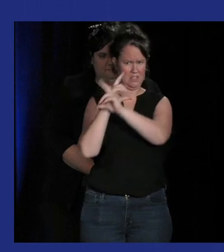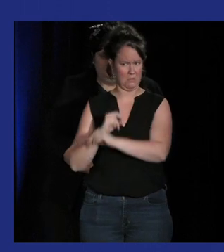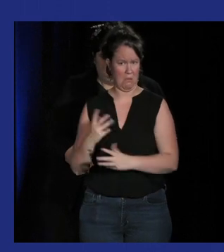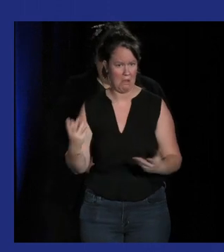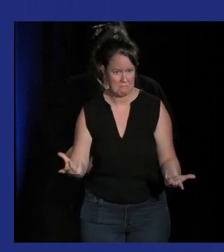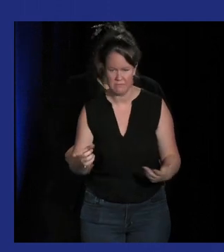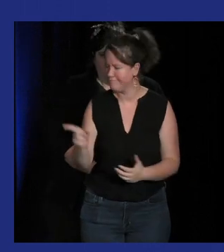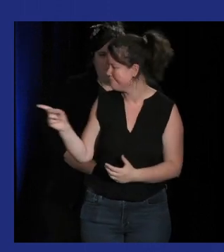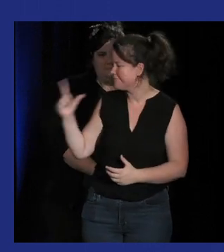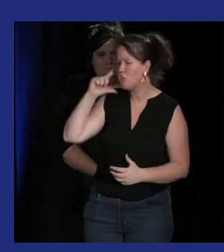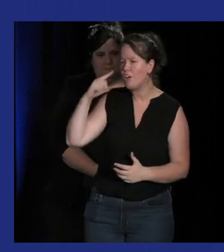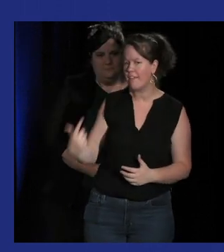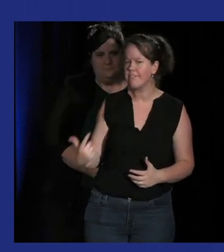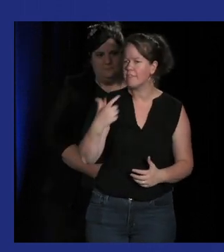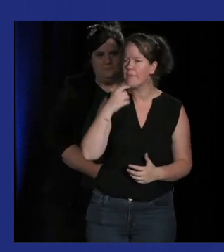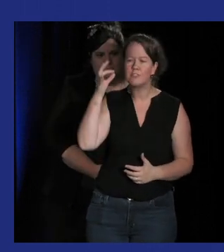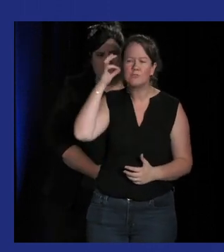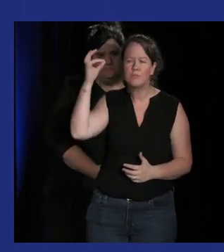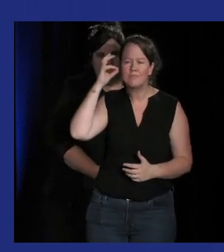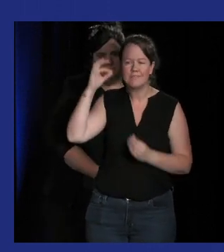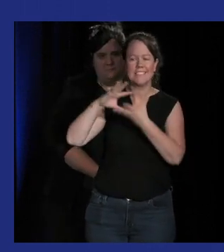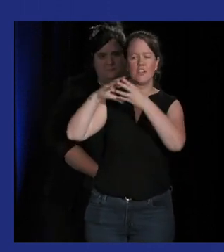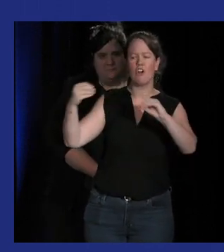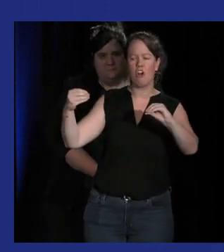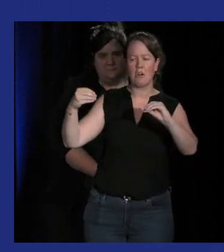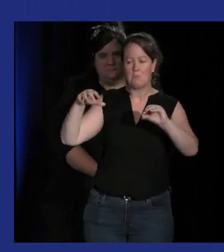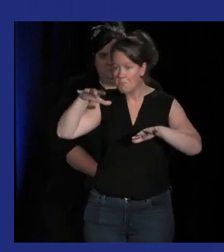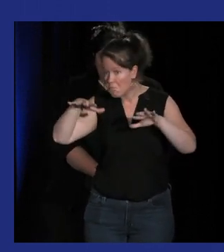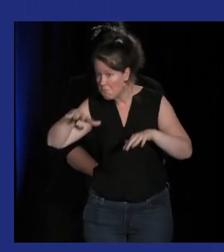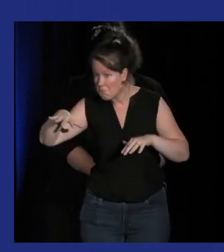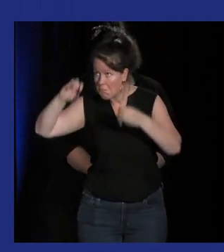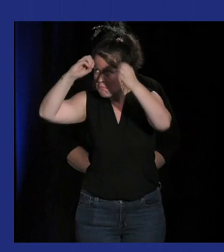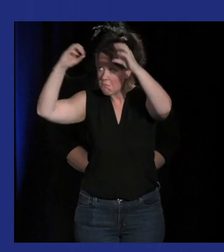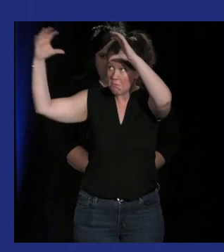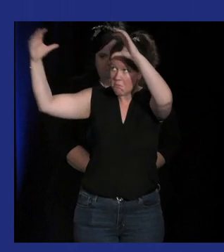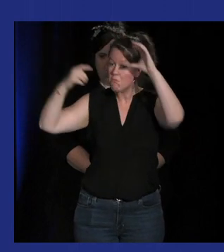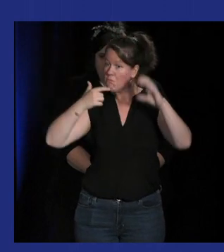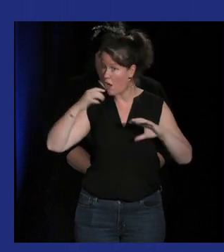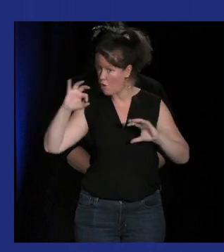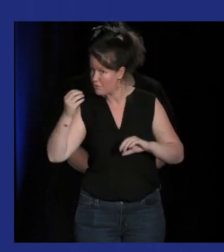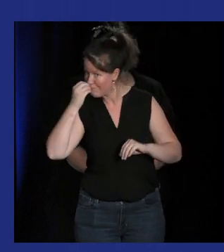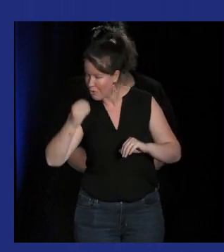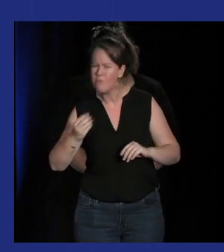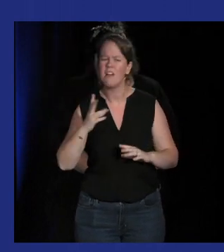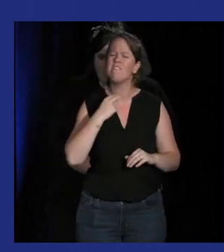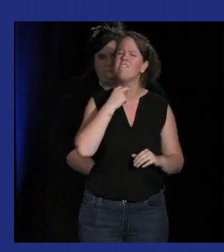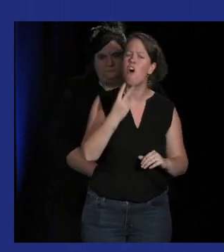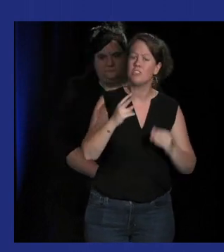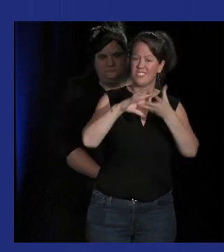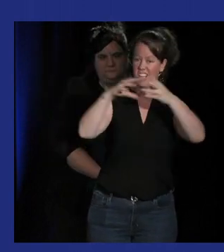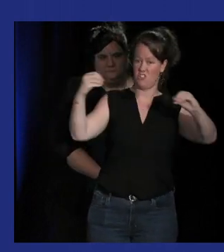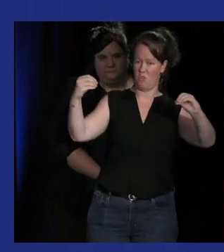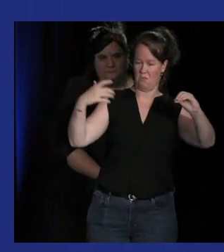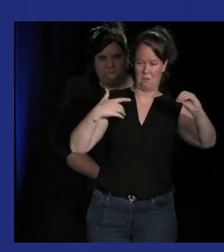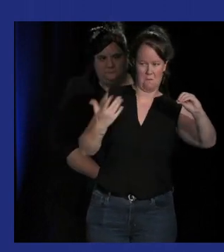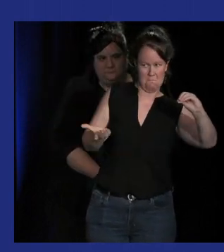tu as commencé à en parler donc sound designer je pense que tout le monde qu'on soit à peu près ce que c'est comme métier par contre Voice designer effectivement c'est c'est pas